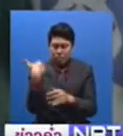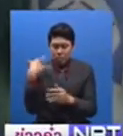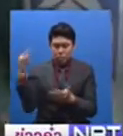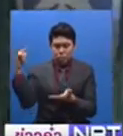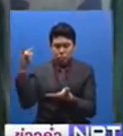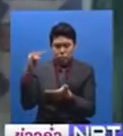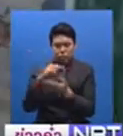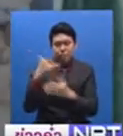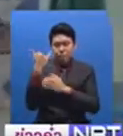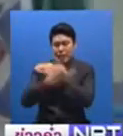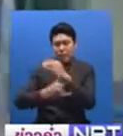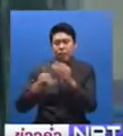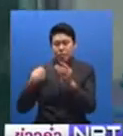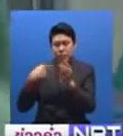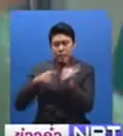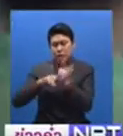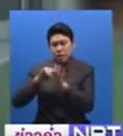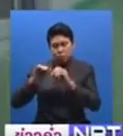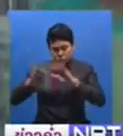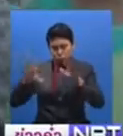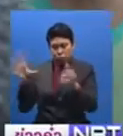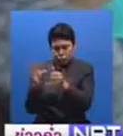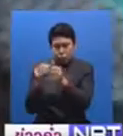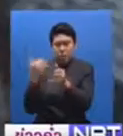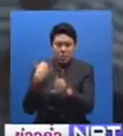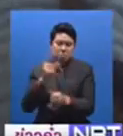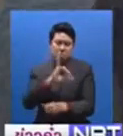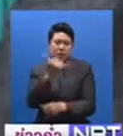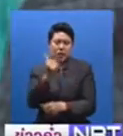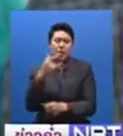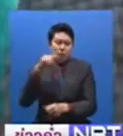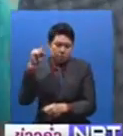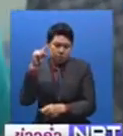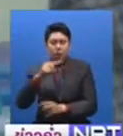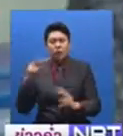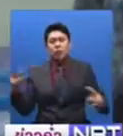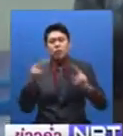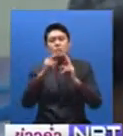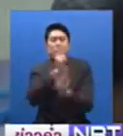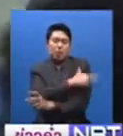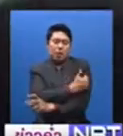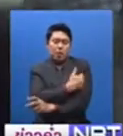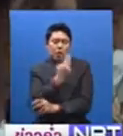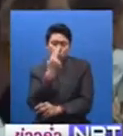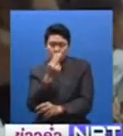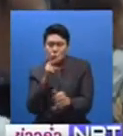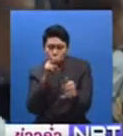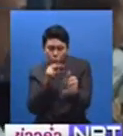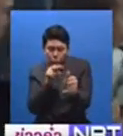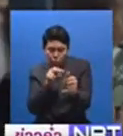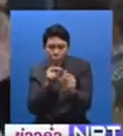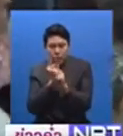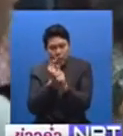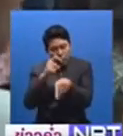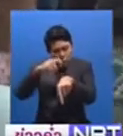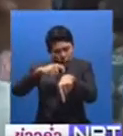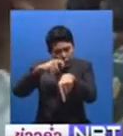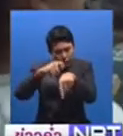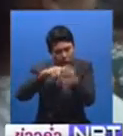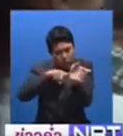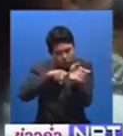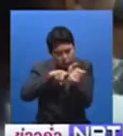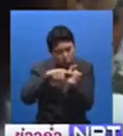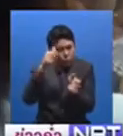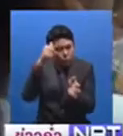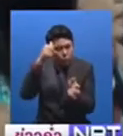ผ่านมาจากประเทศที่มีการแพร่ระบาดจึงสั่งการไปตามระเบียบของกระทรวงสาธารณสุขที่ต้องมีการเฝ้าระวังตามระยะฟักตัวของโรค